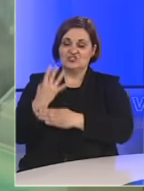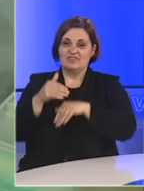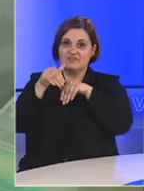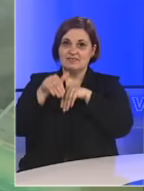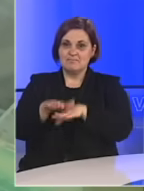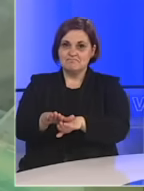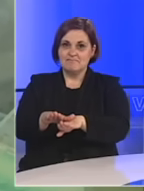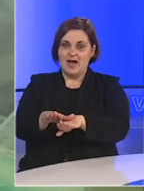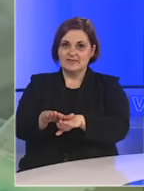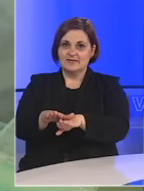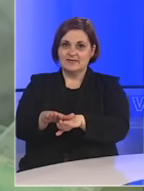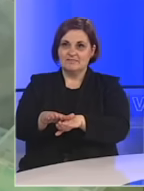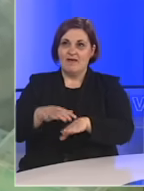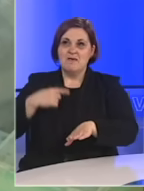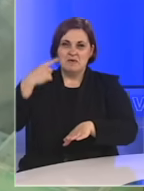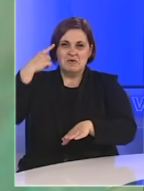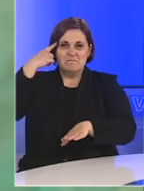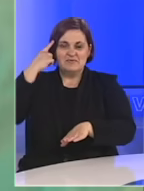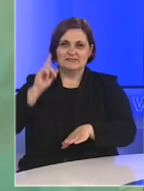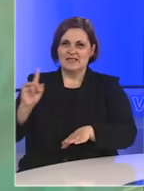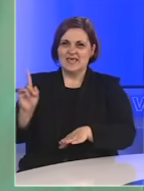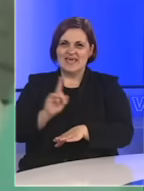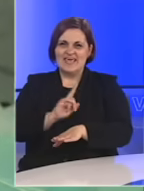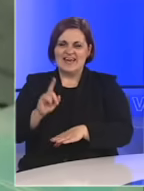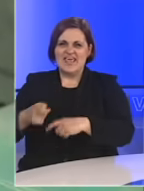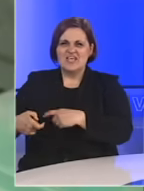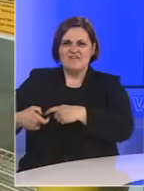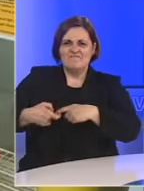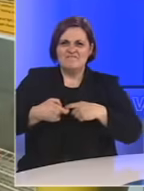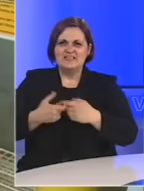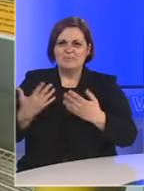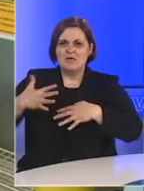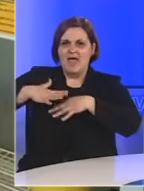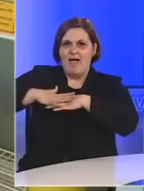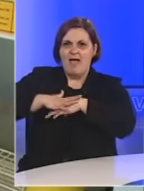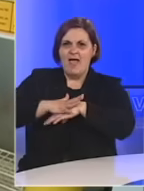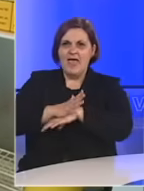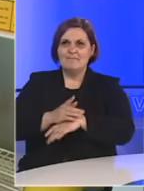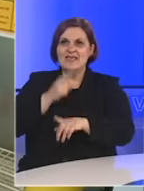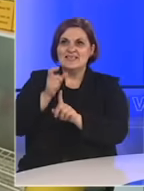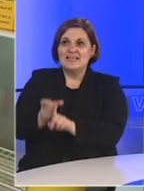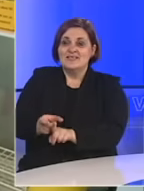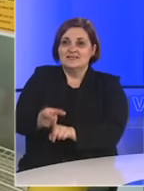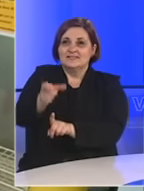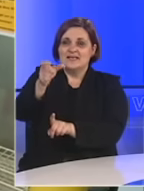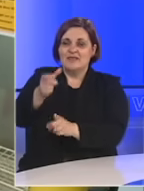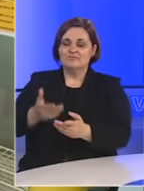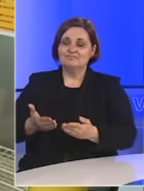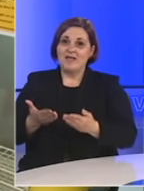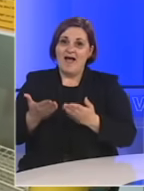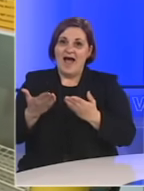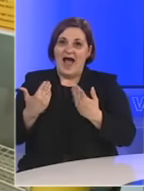i mislio sam da me neće vezati neke posebne emocije za objekat, za zgradu, ali